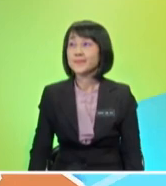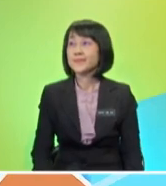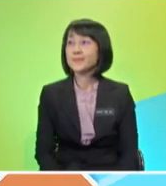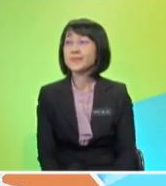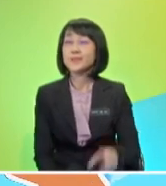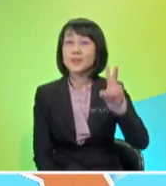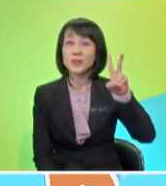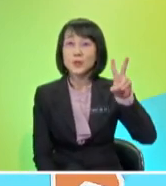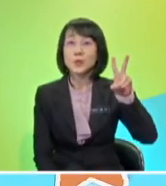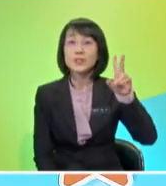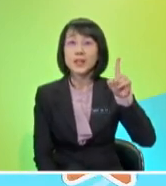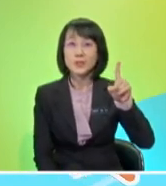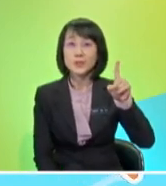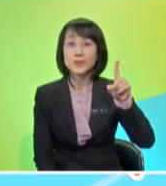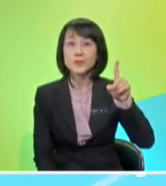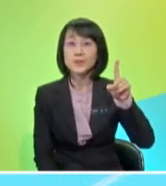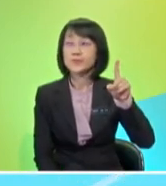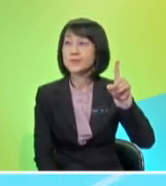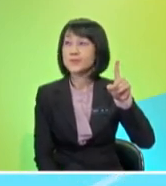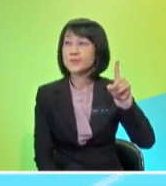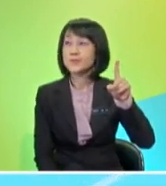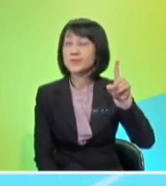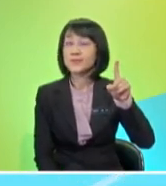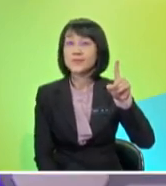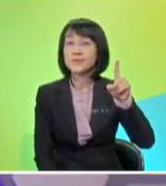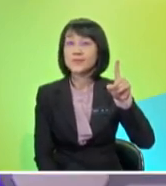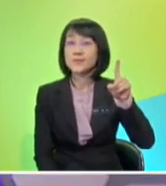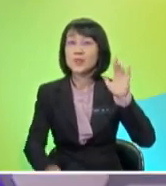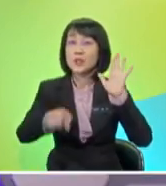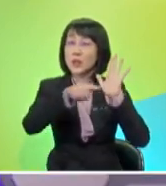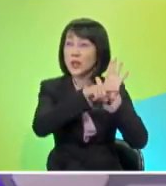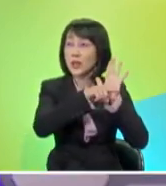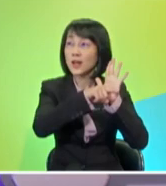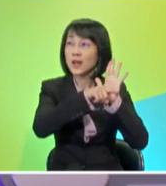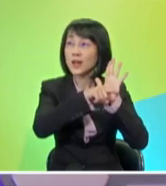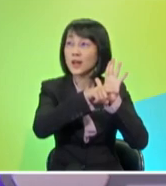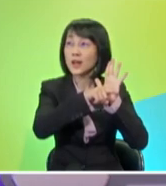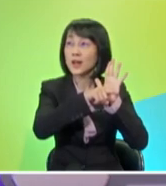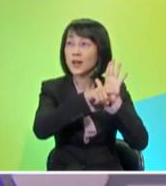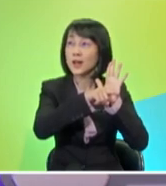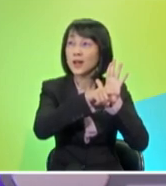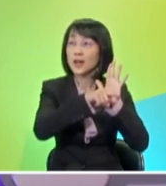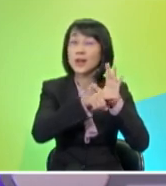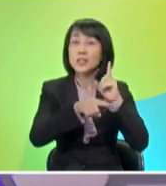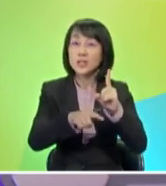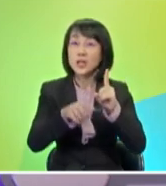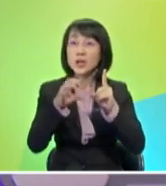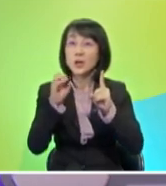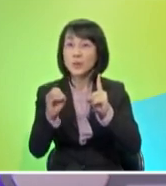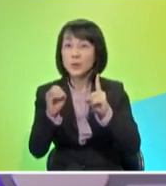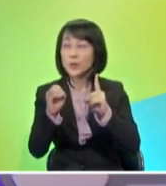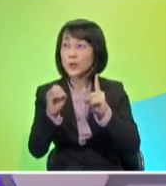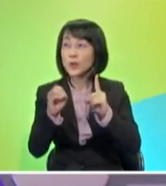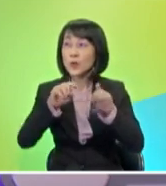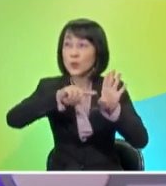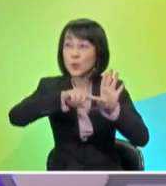21. 21 sa tolak 10. Okey, kita tolak bermula pada rumah